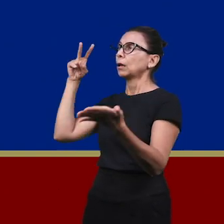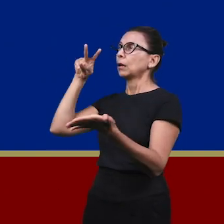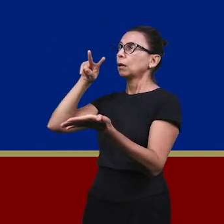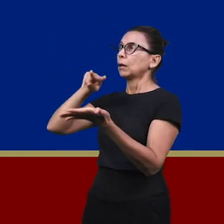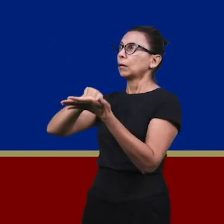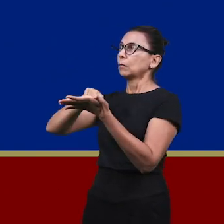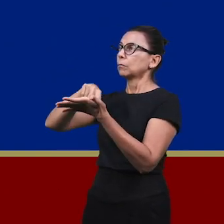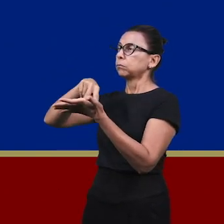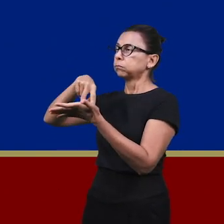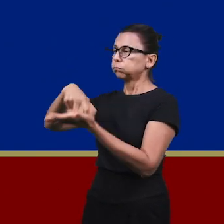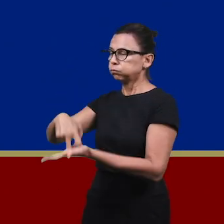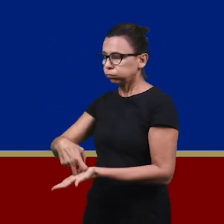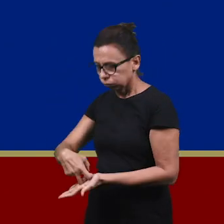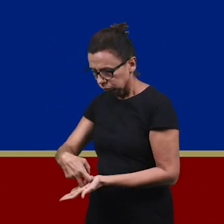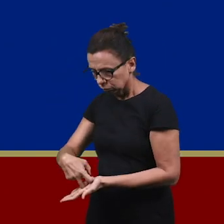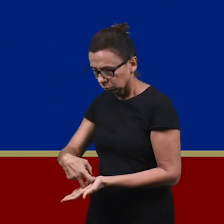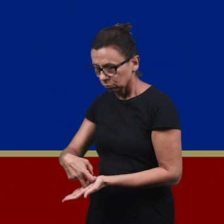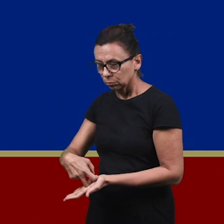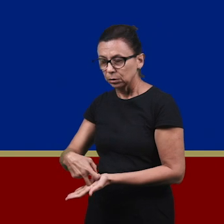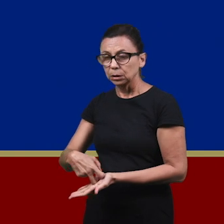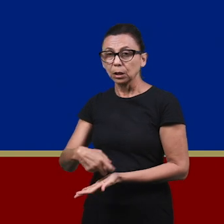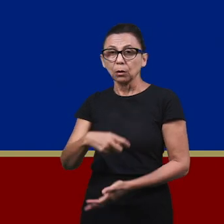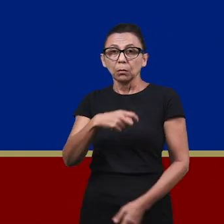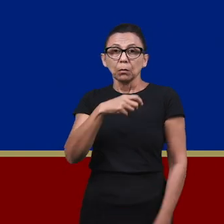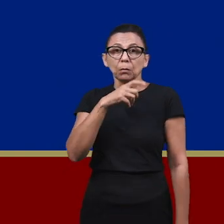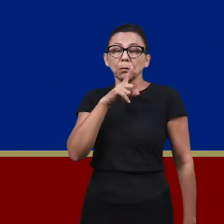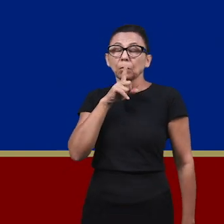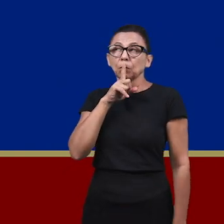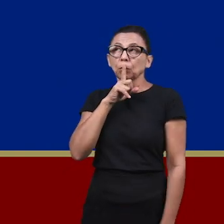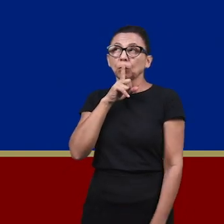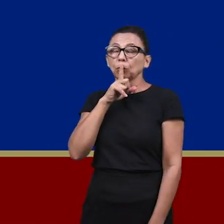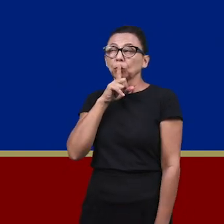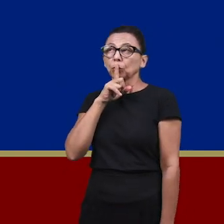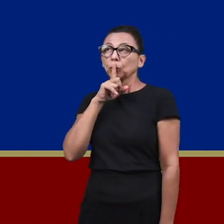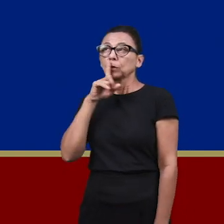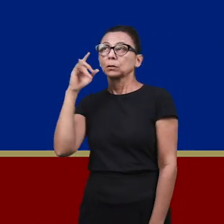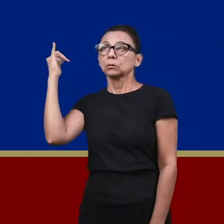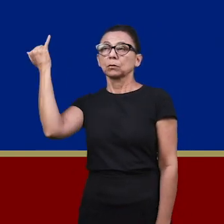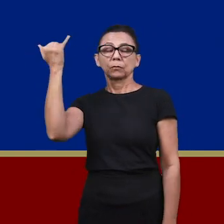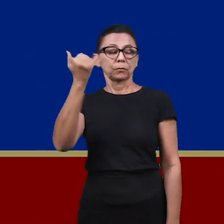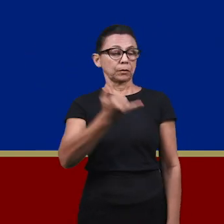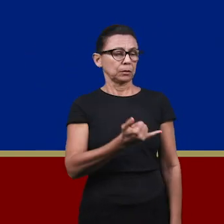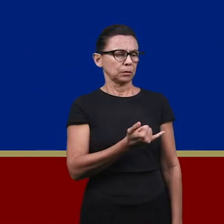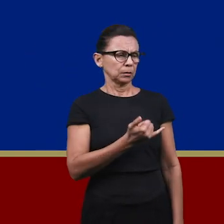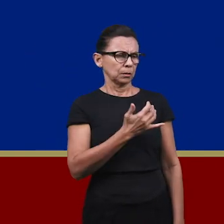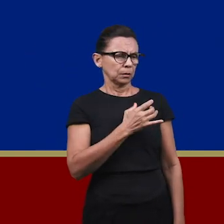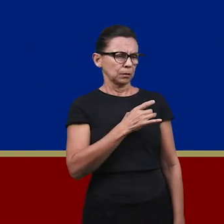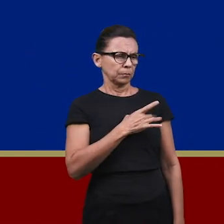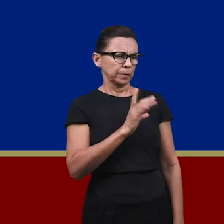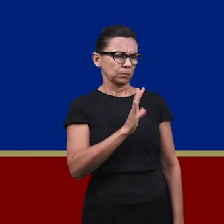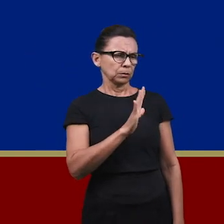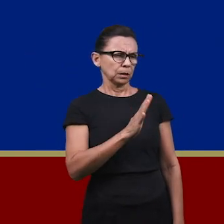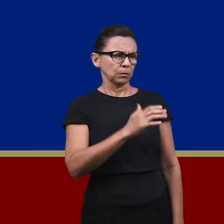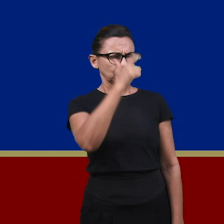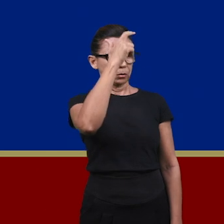moi sa droite en me disant « Ne crains point, je suis le premier et le dernier.